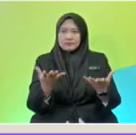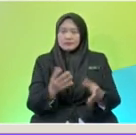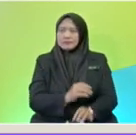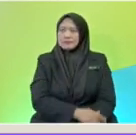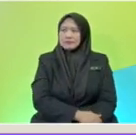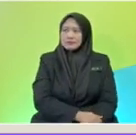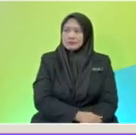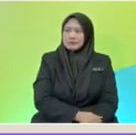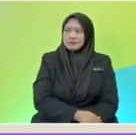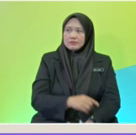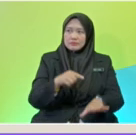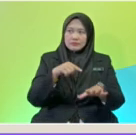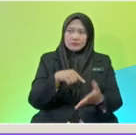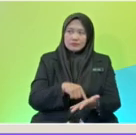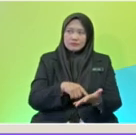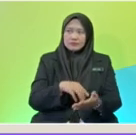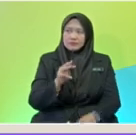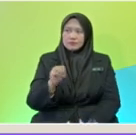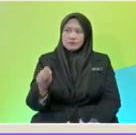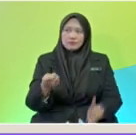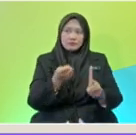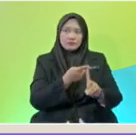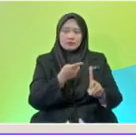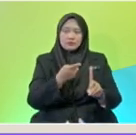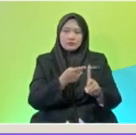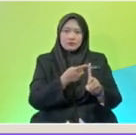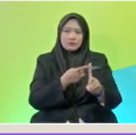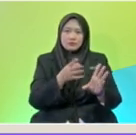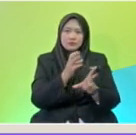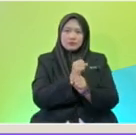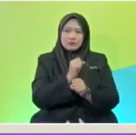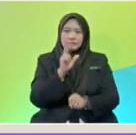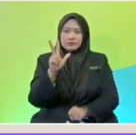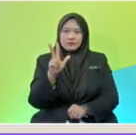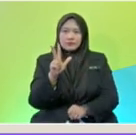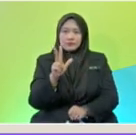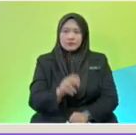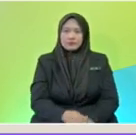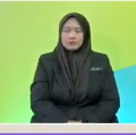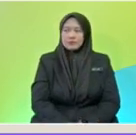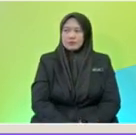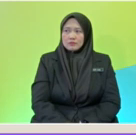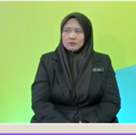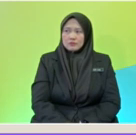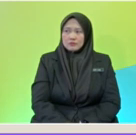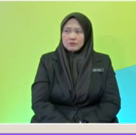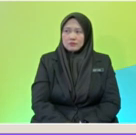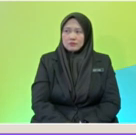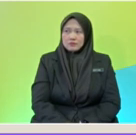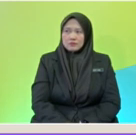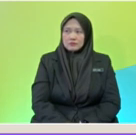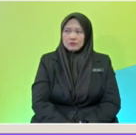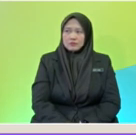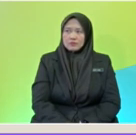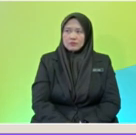ini murid pertama dapat 3 oke dan murid Oke kita ada bagikan murid